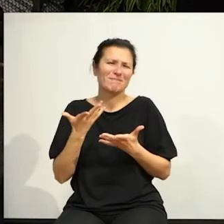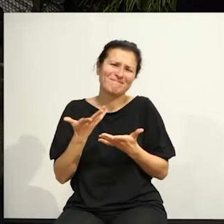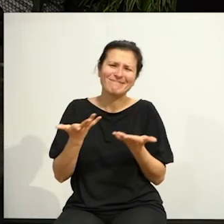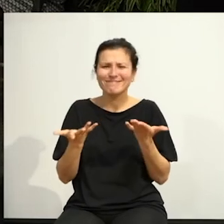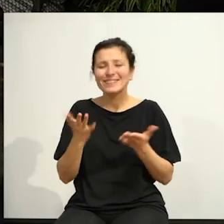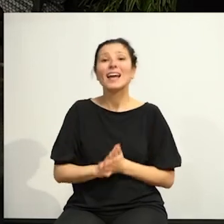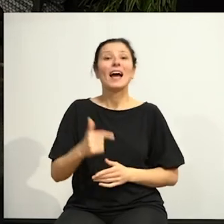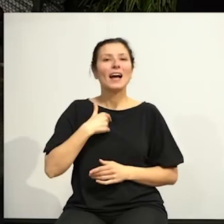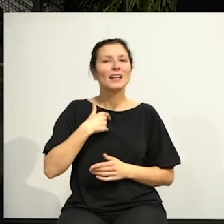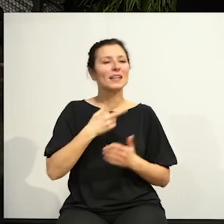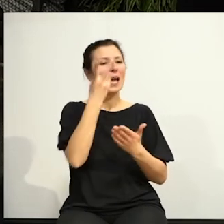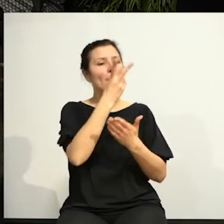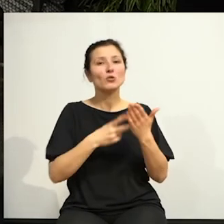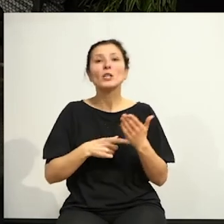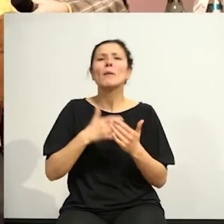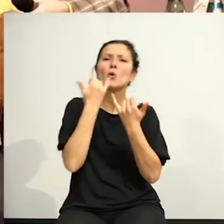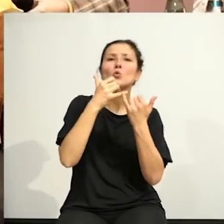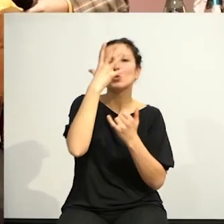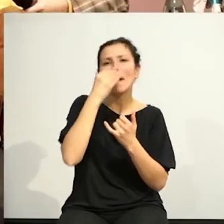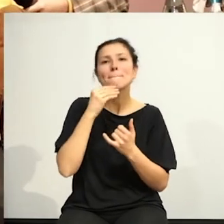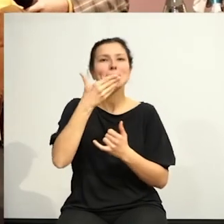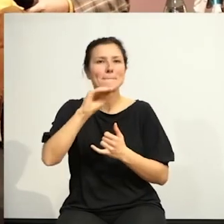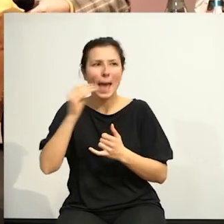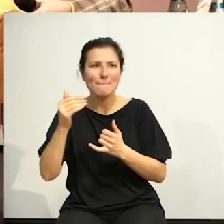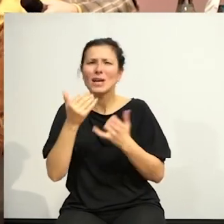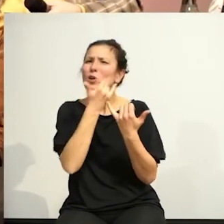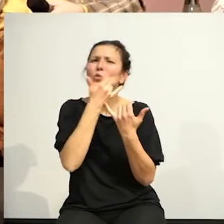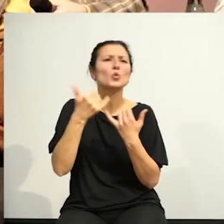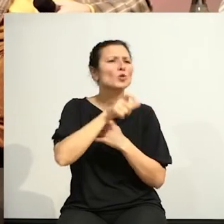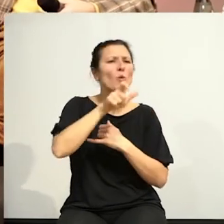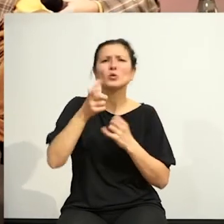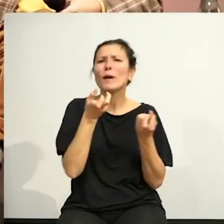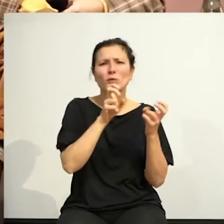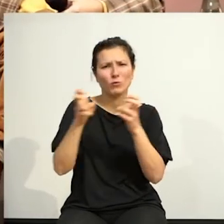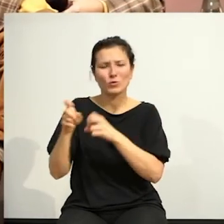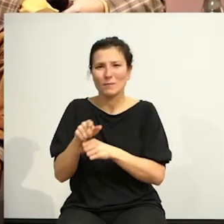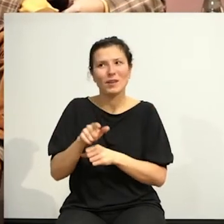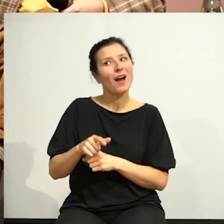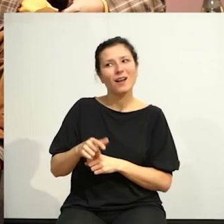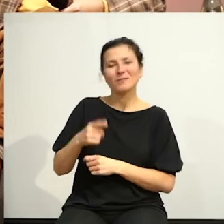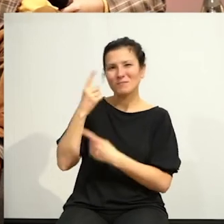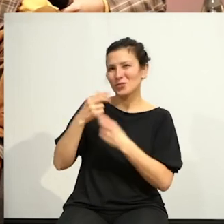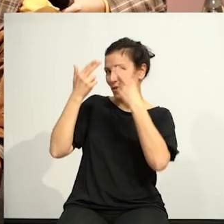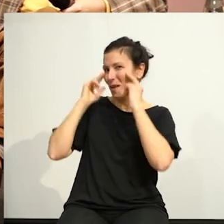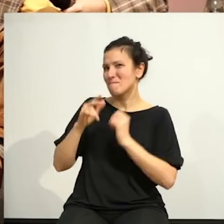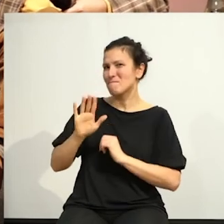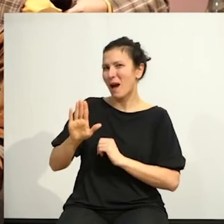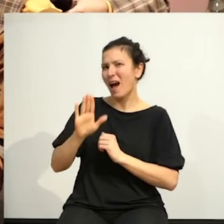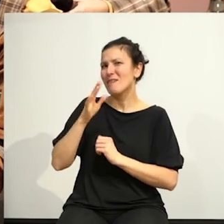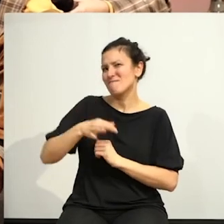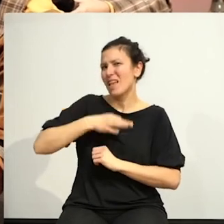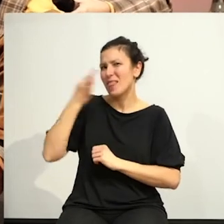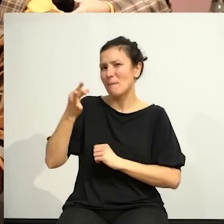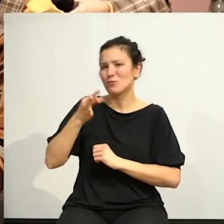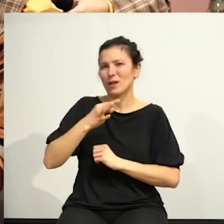Norwid, muszę przyznać, ma jedne z lepszych. Także tutaj myślę, że to znaczy one są bardzo twórcze. Chodzi o to, że wykorzystuje się frazę norwidowską